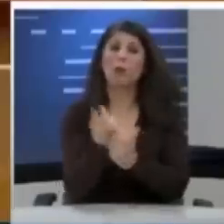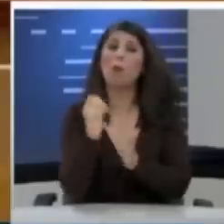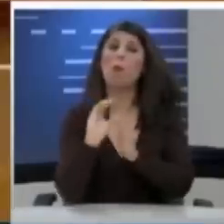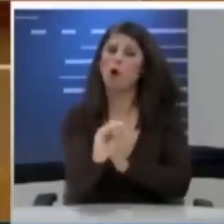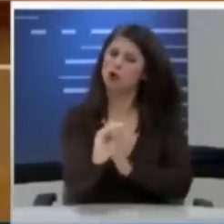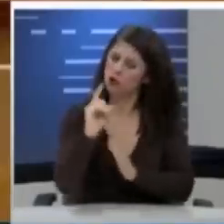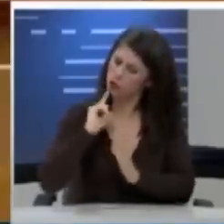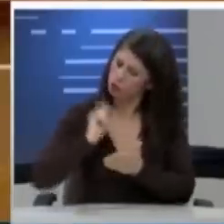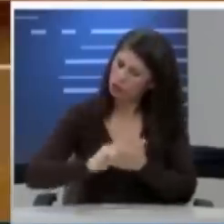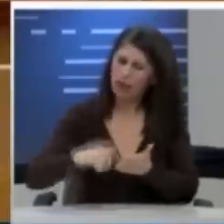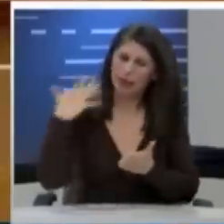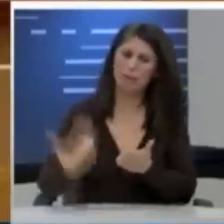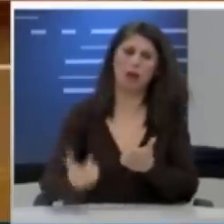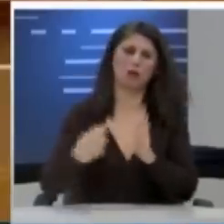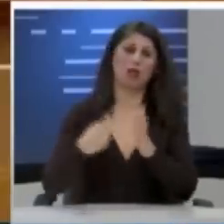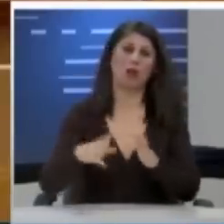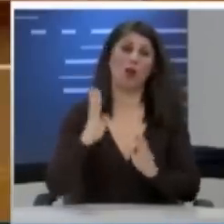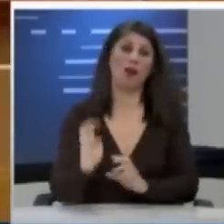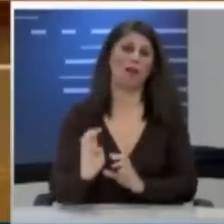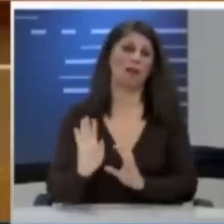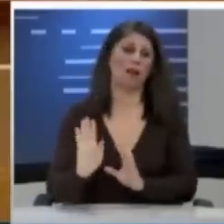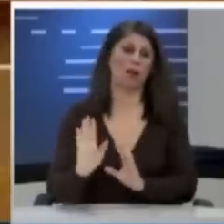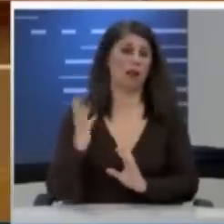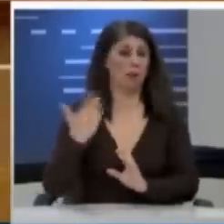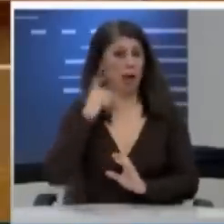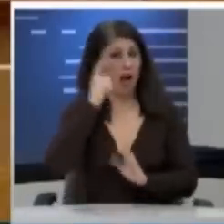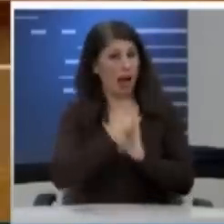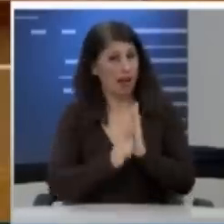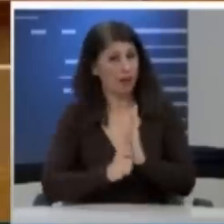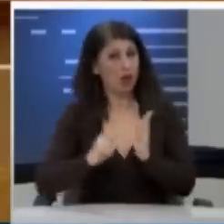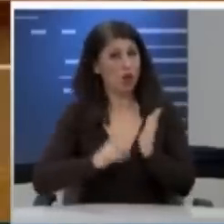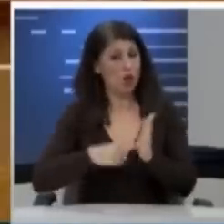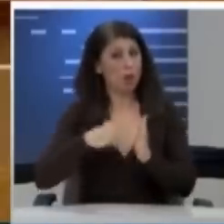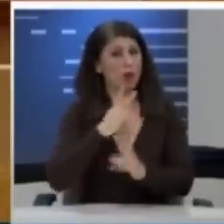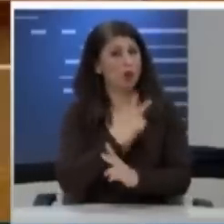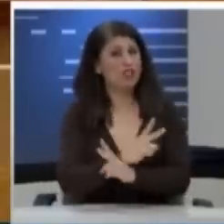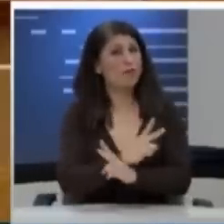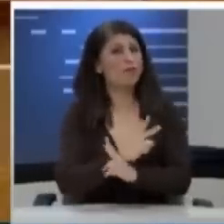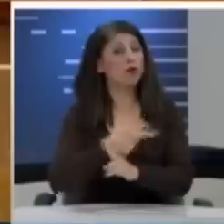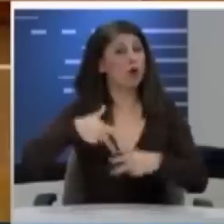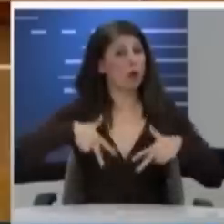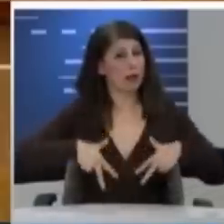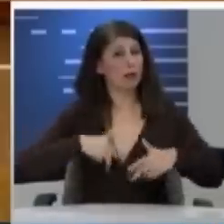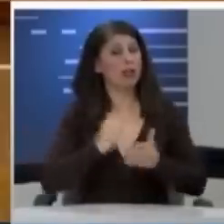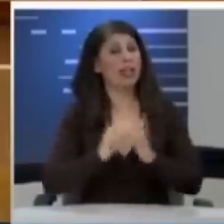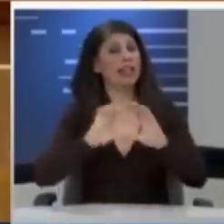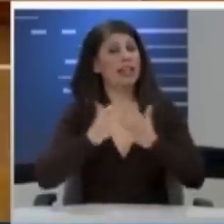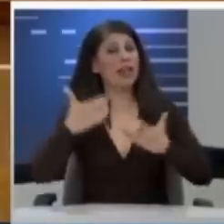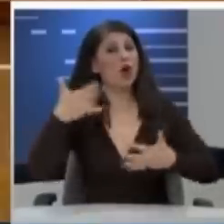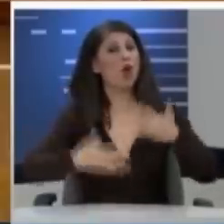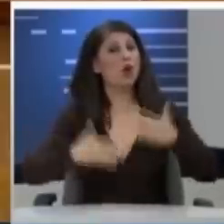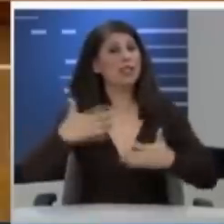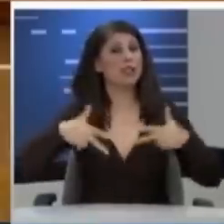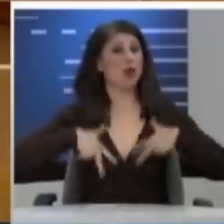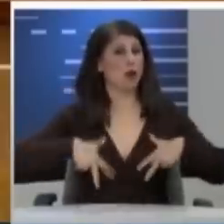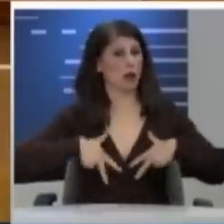τους. Υπάρχουν και υπήρχαν οι εκθέσεις του Νομικού Συμβουλίου του Κράτους και του Γενικού Λογιστηρίου του